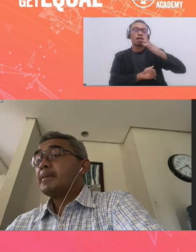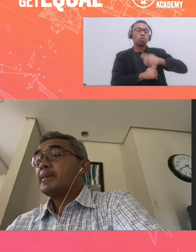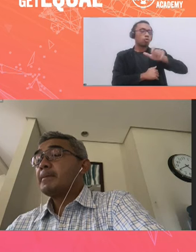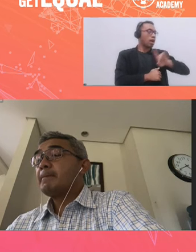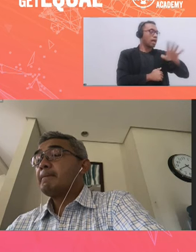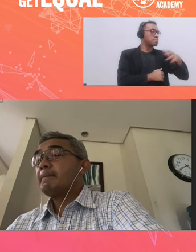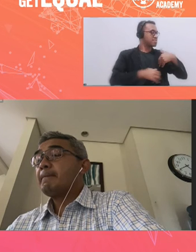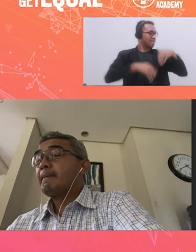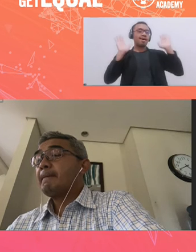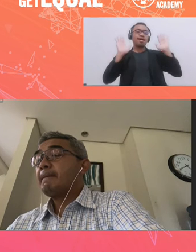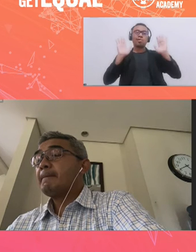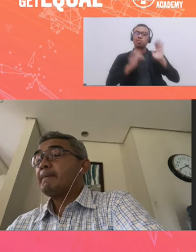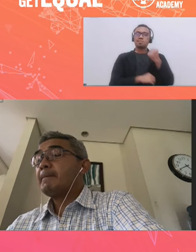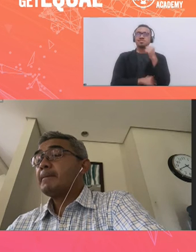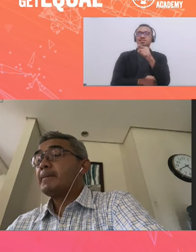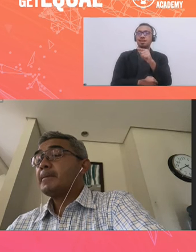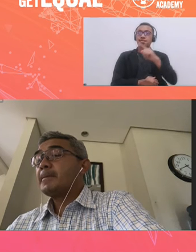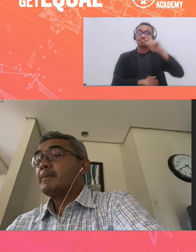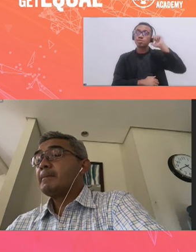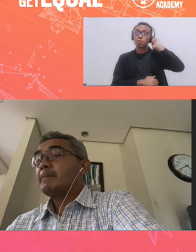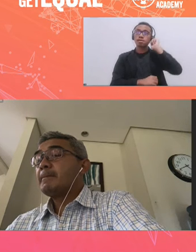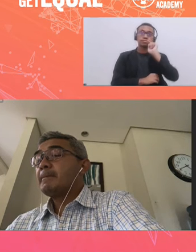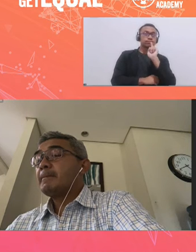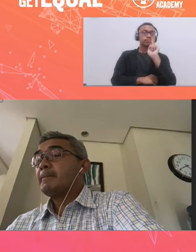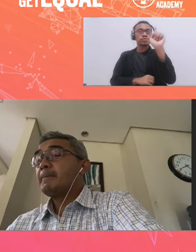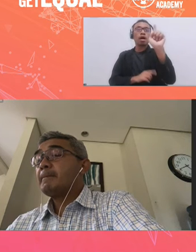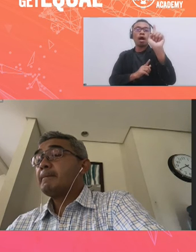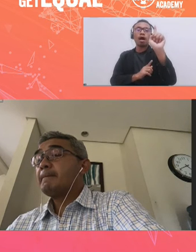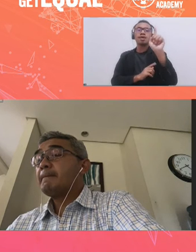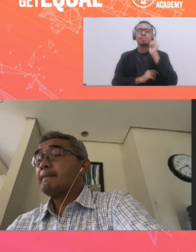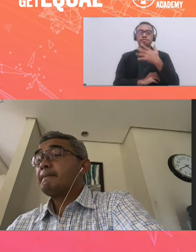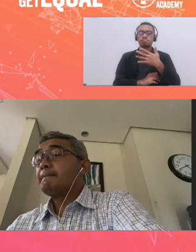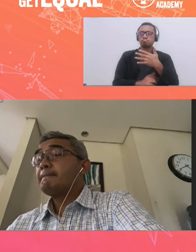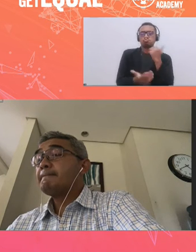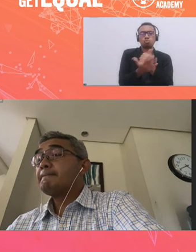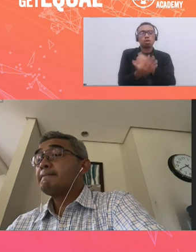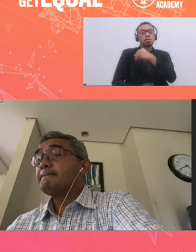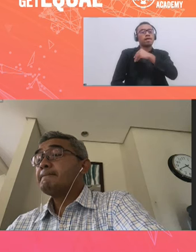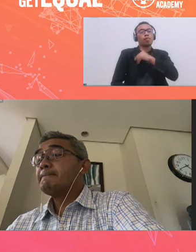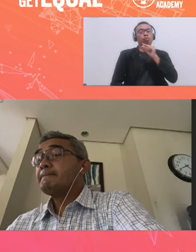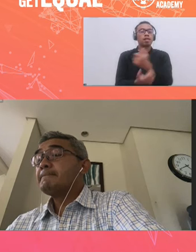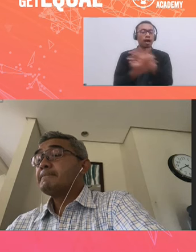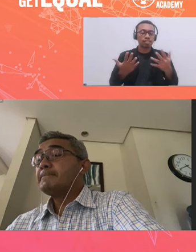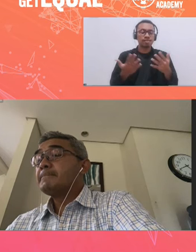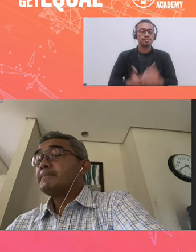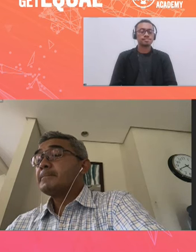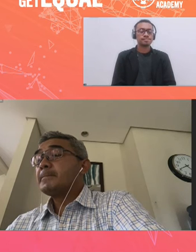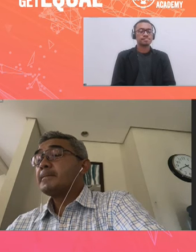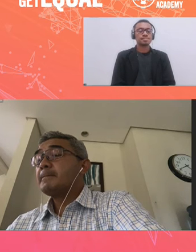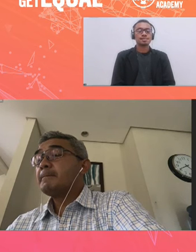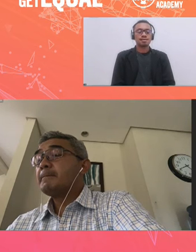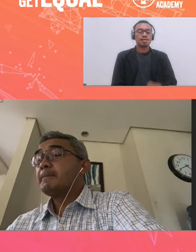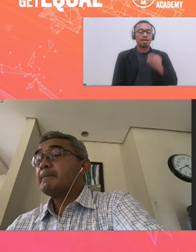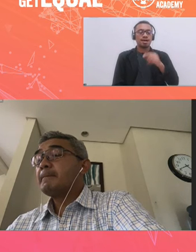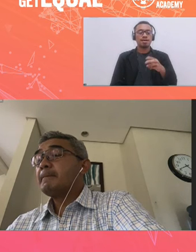yang doing something yang berguna banget untuk rakyat, untuk komunitasnya. Karena masalah perempuan ini masalah